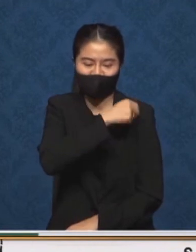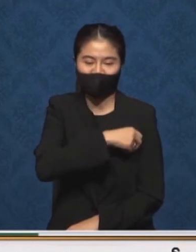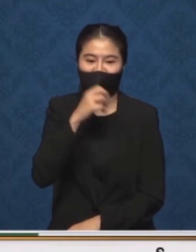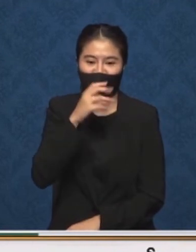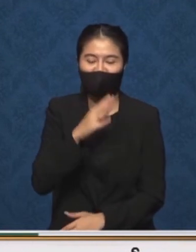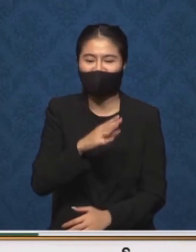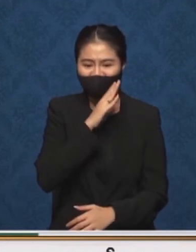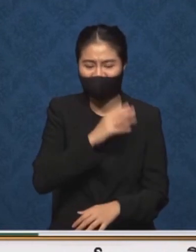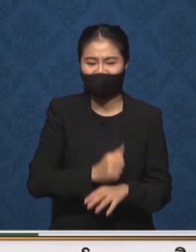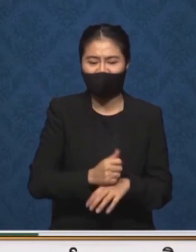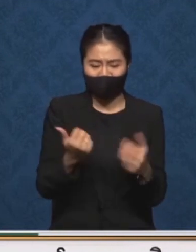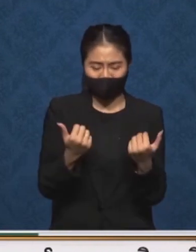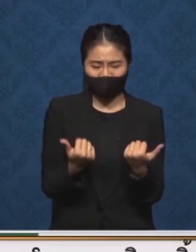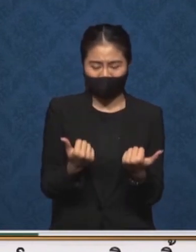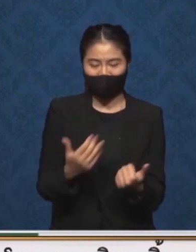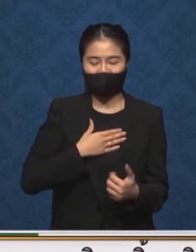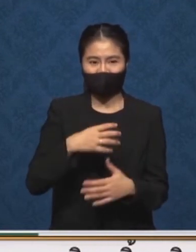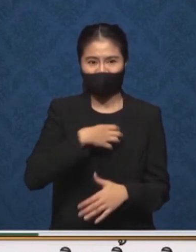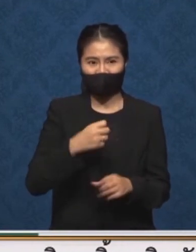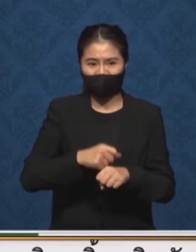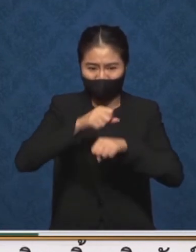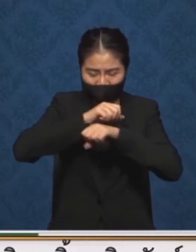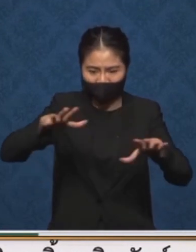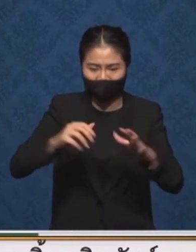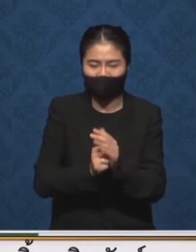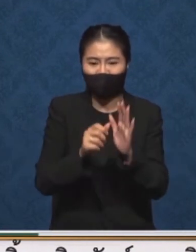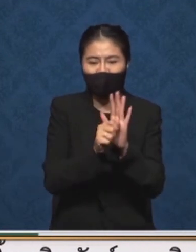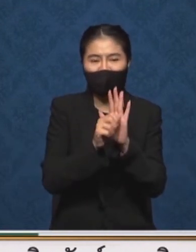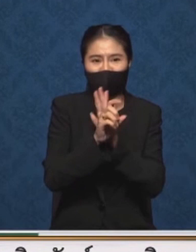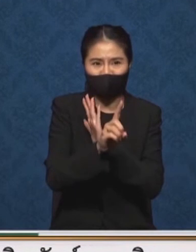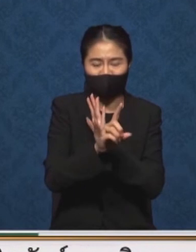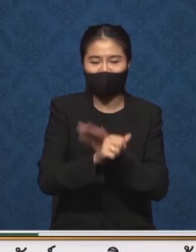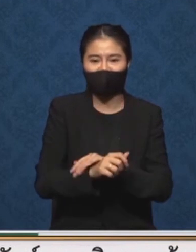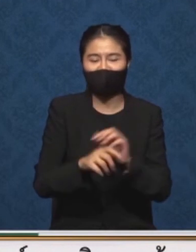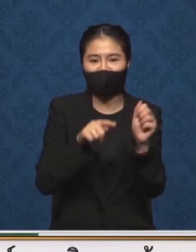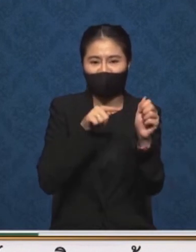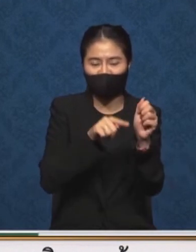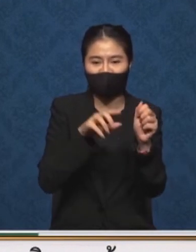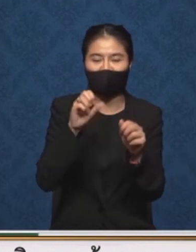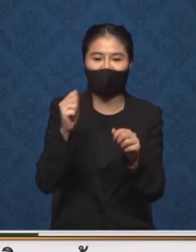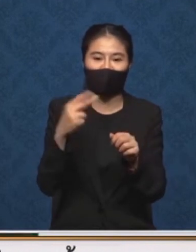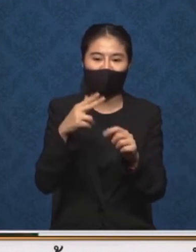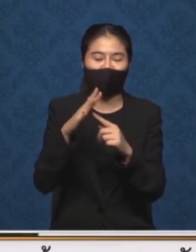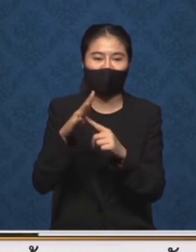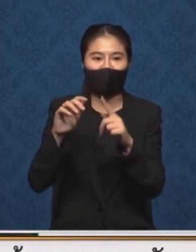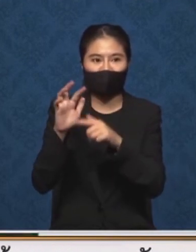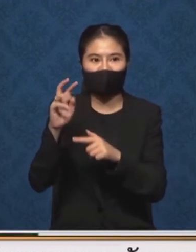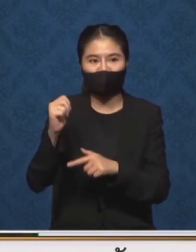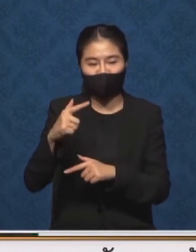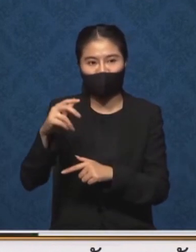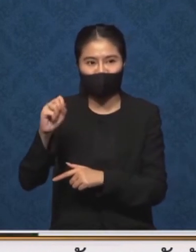ถ้าวัวาผมจะปกาศว่าพี่น้องอูตรอ aroundทุ่ง่อ Computerเพอสรางคอมอัเพอบุรัก